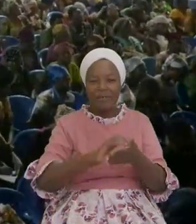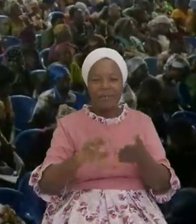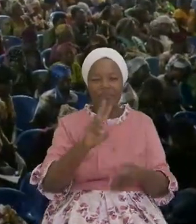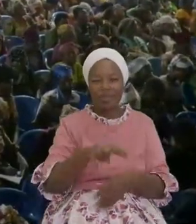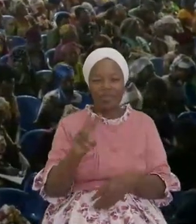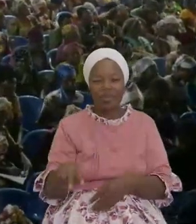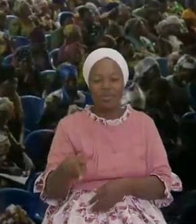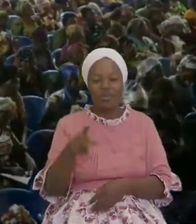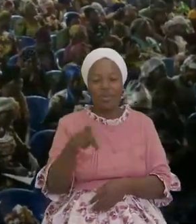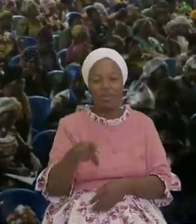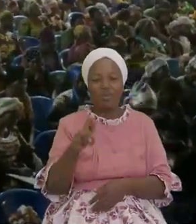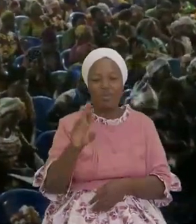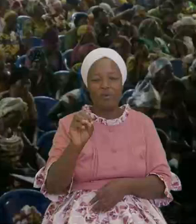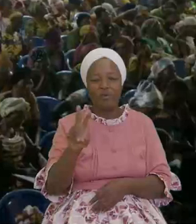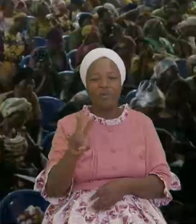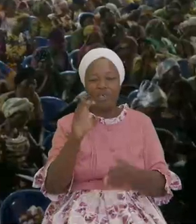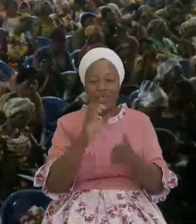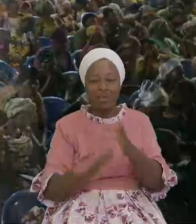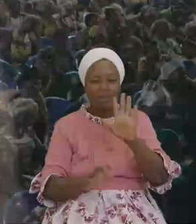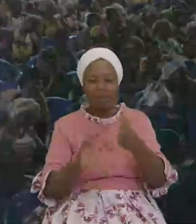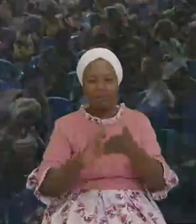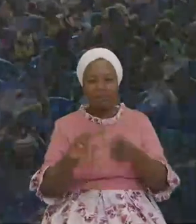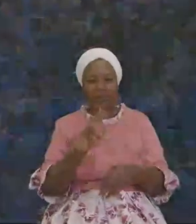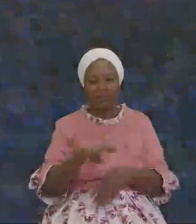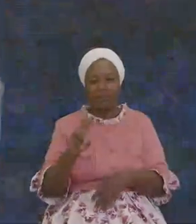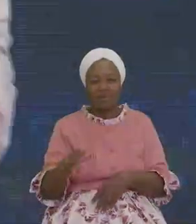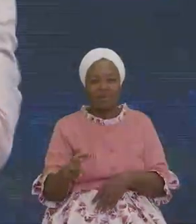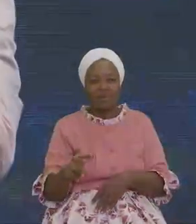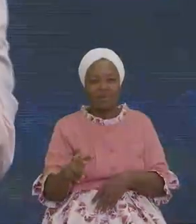En Proverbe 5, verset 22.